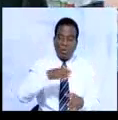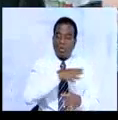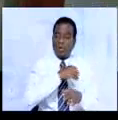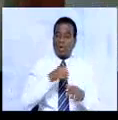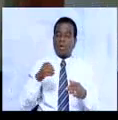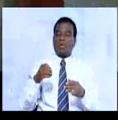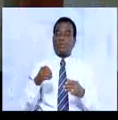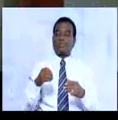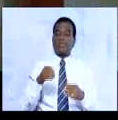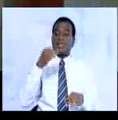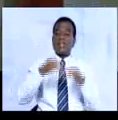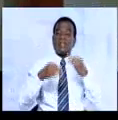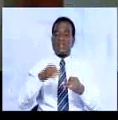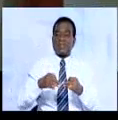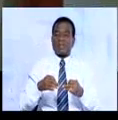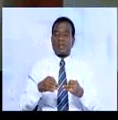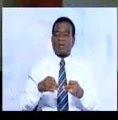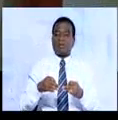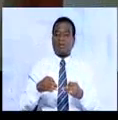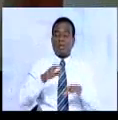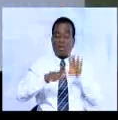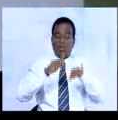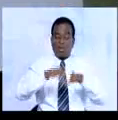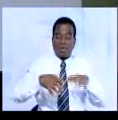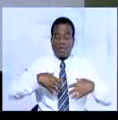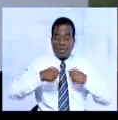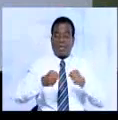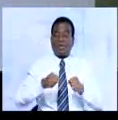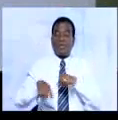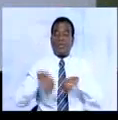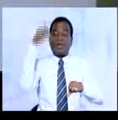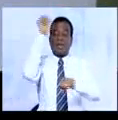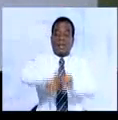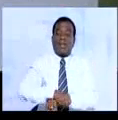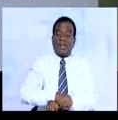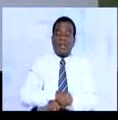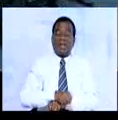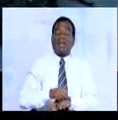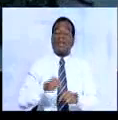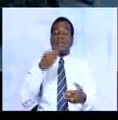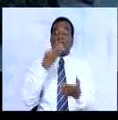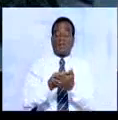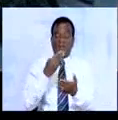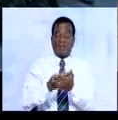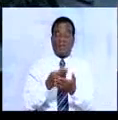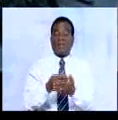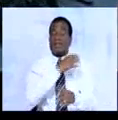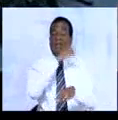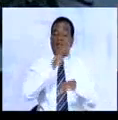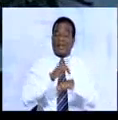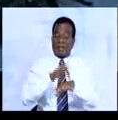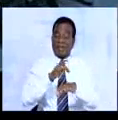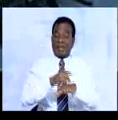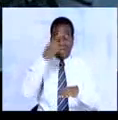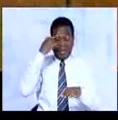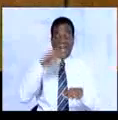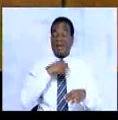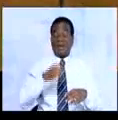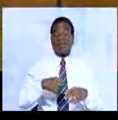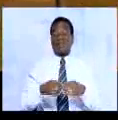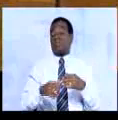médecin. Si la cybersanté fait gagner du temps et de l'argent, elle a toutefois des inconvénients, surtout pour la sécurisation des